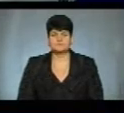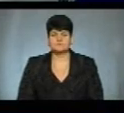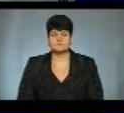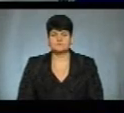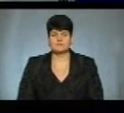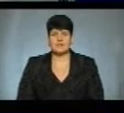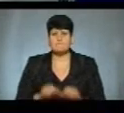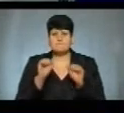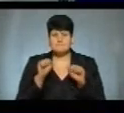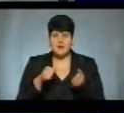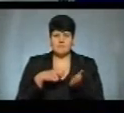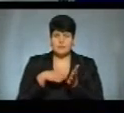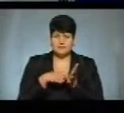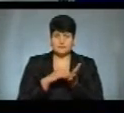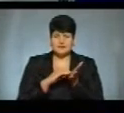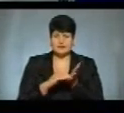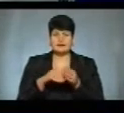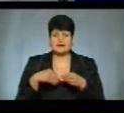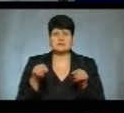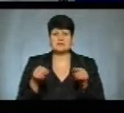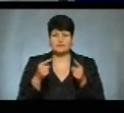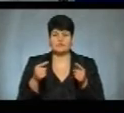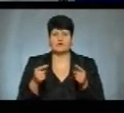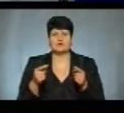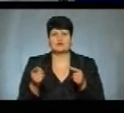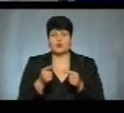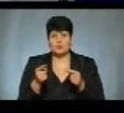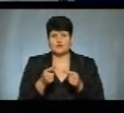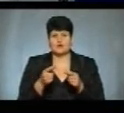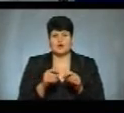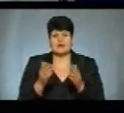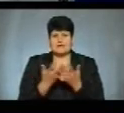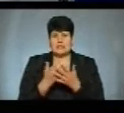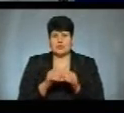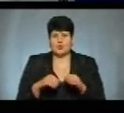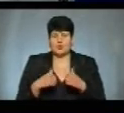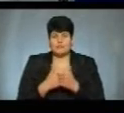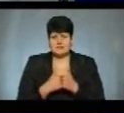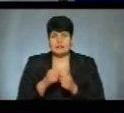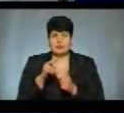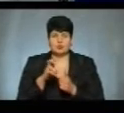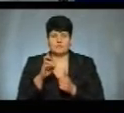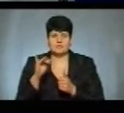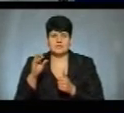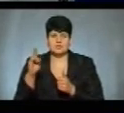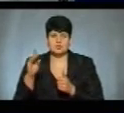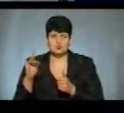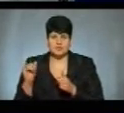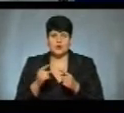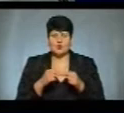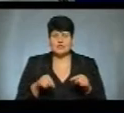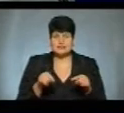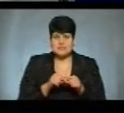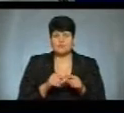Право погасити конверт надали засновнику Тернопільської кінокомісії Леоніду Бицюрі, організатору виставки Володимиру Ханасу,